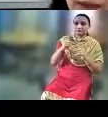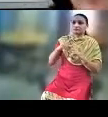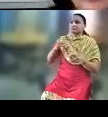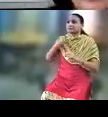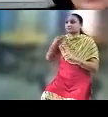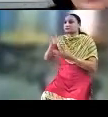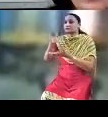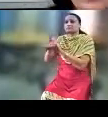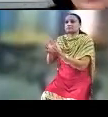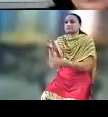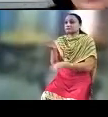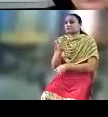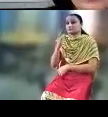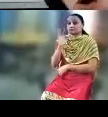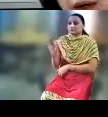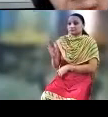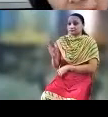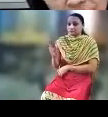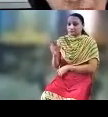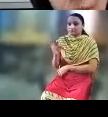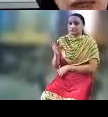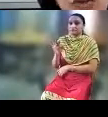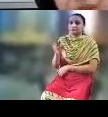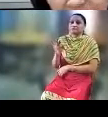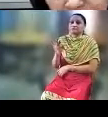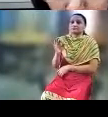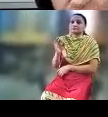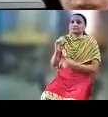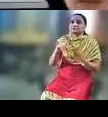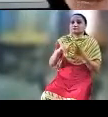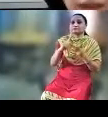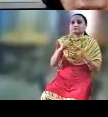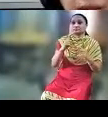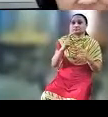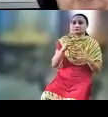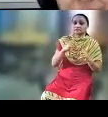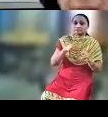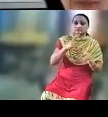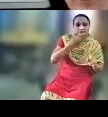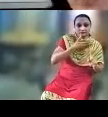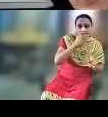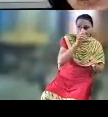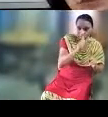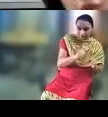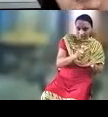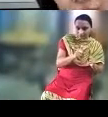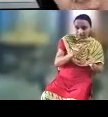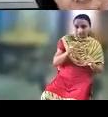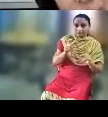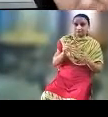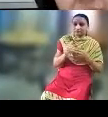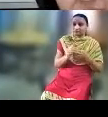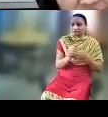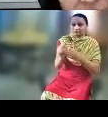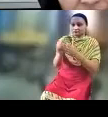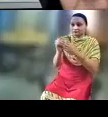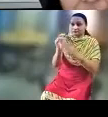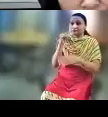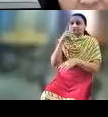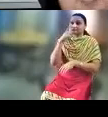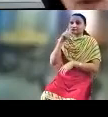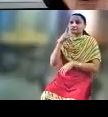जगह है, और अगर उस वक्त पे एजुकेटर्स उनको अच्छी तरह से गाइड कर सकेंगे सो पेरेंट्स विल